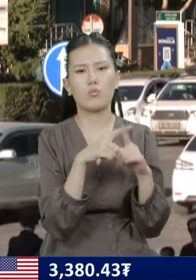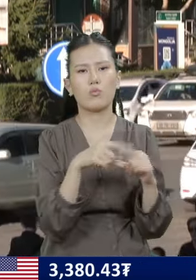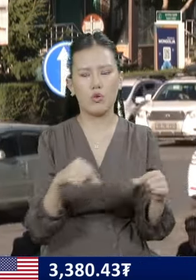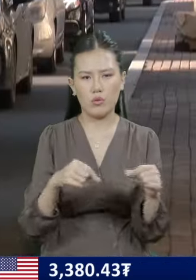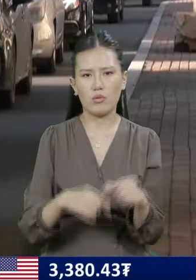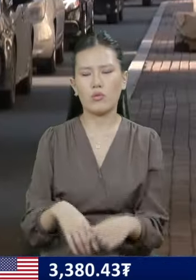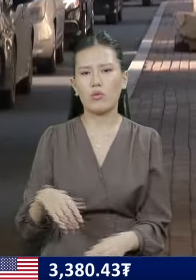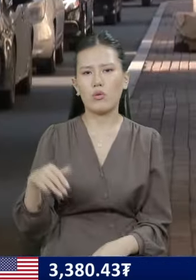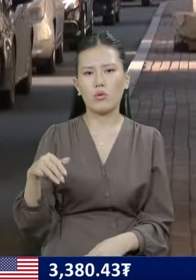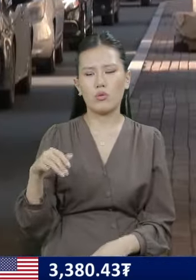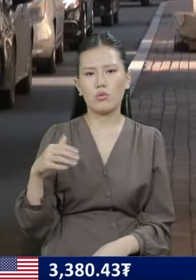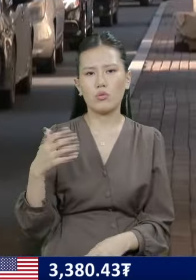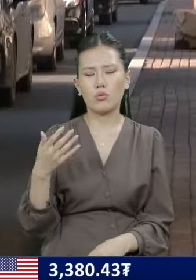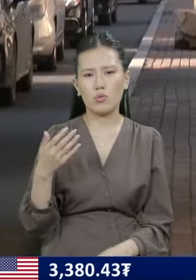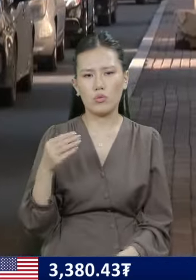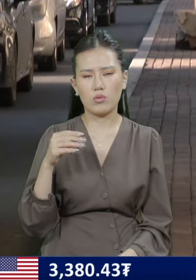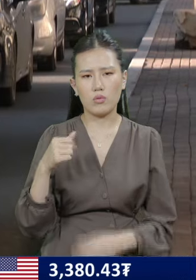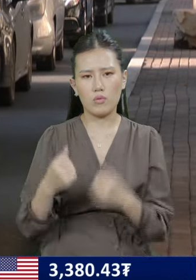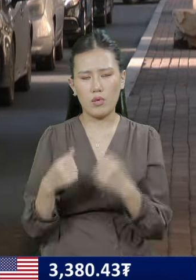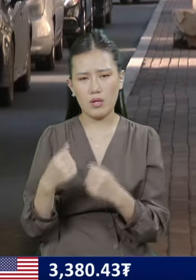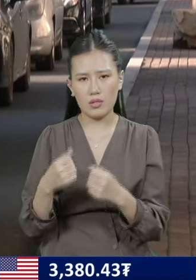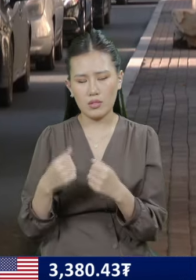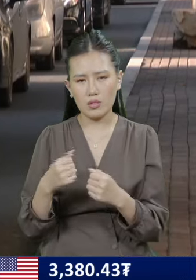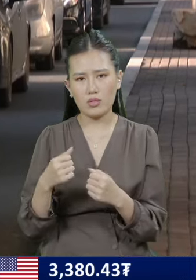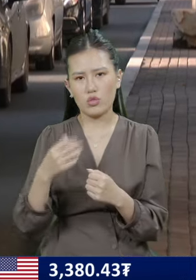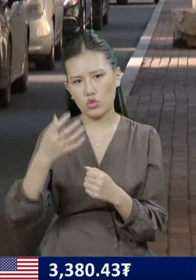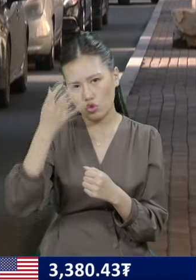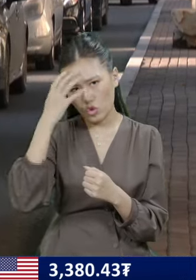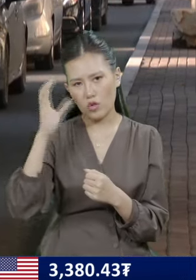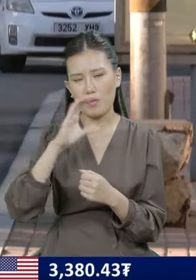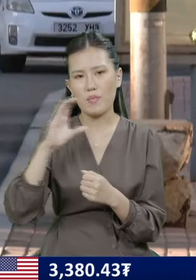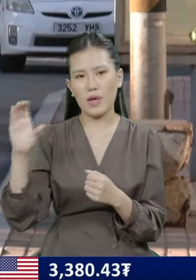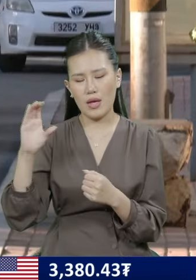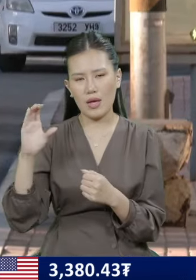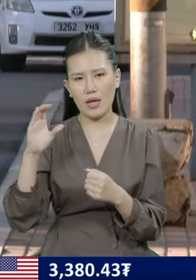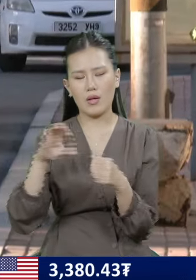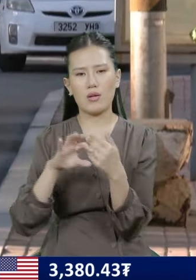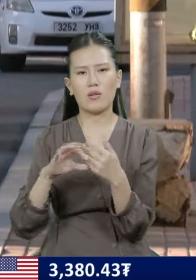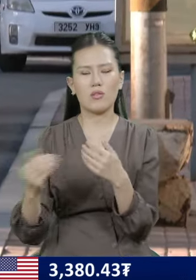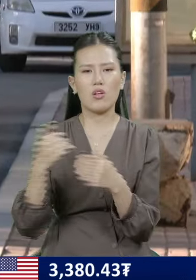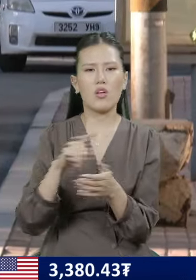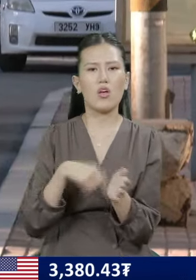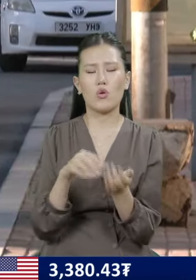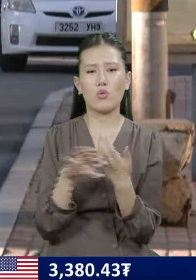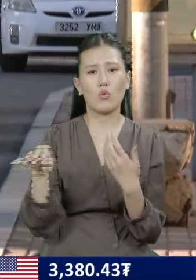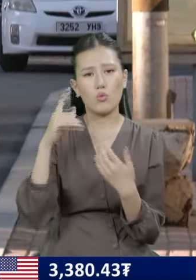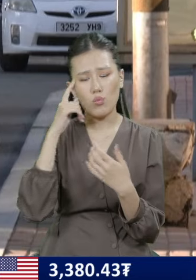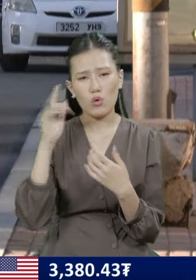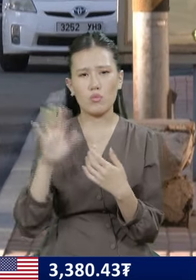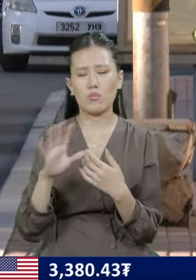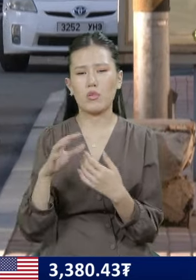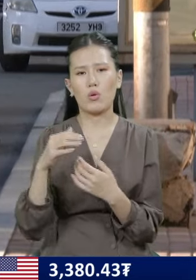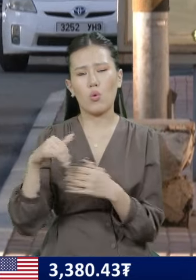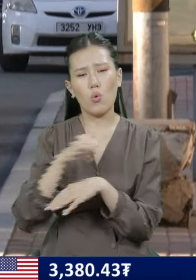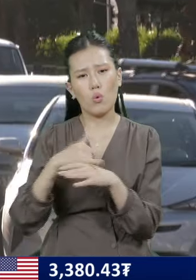хувийг замын хөдөлгөөнд оролцуулахгүй байхаар болсон. Гэтэл төрийн өмчит компаний нийт автомашины тоо нийслэлд бүртгэлтэй 756